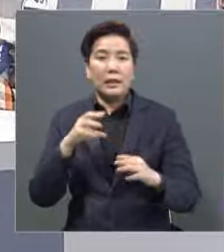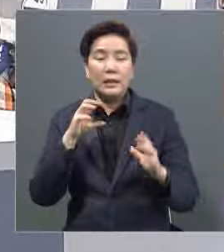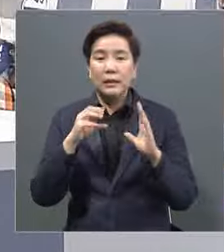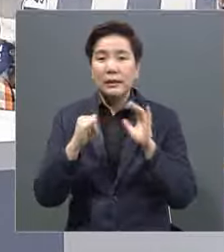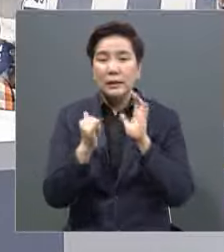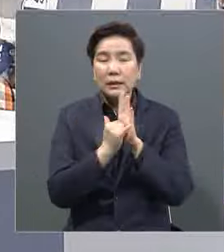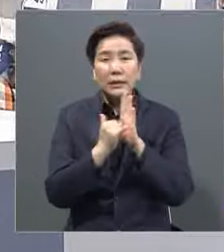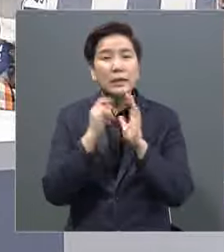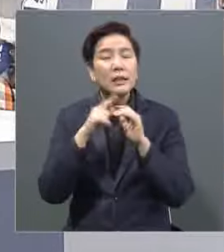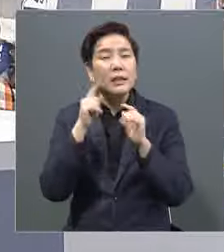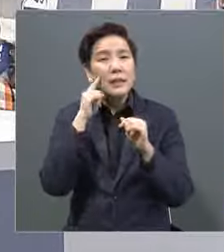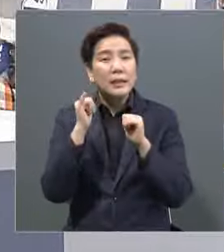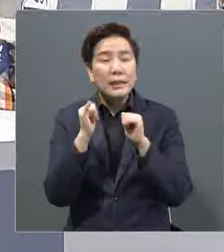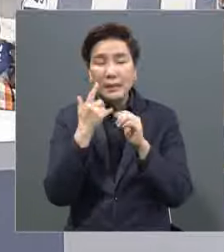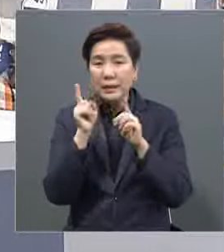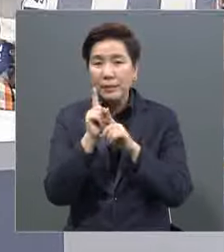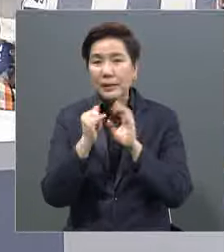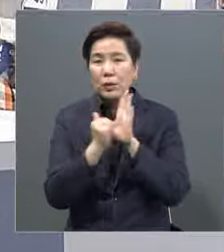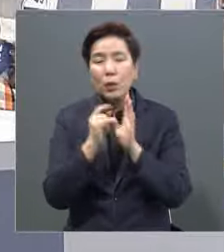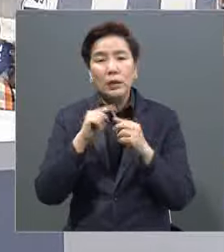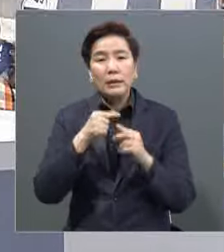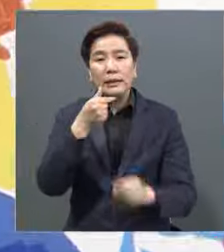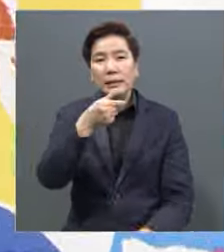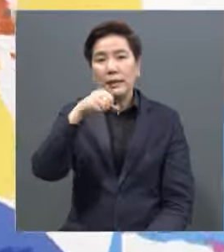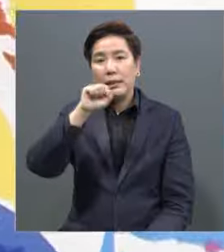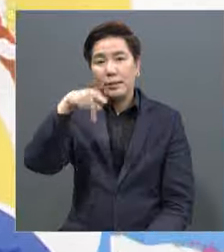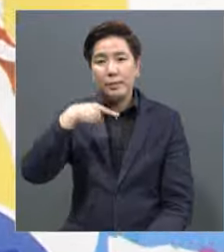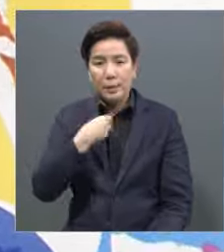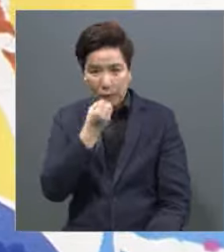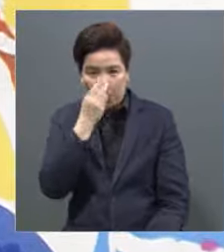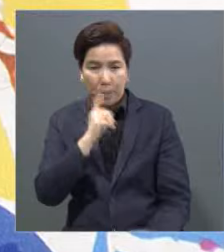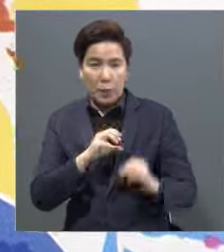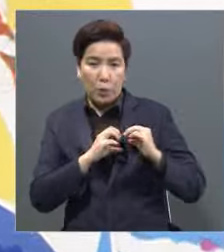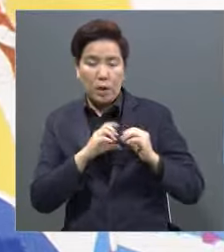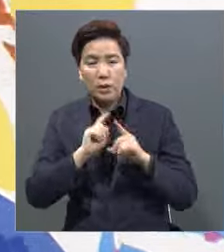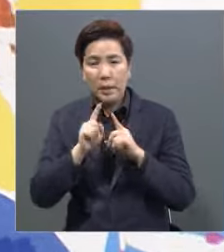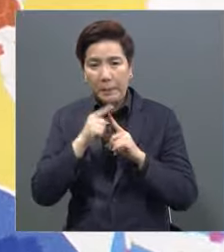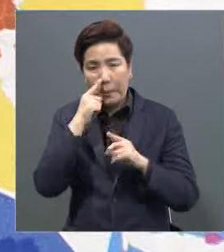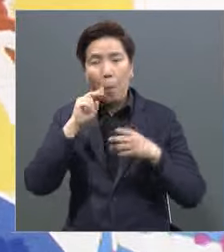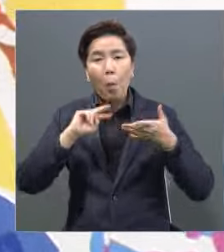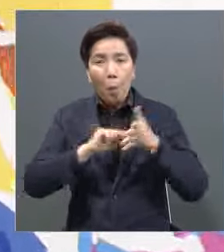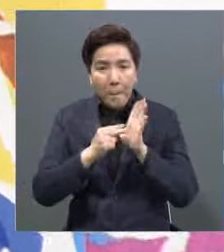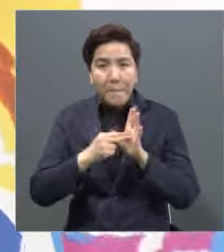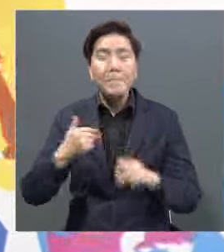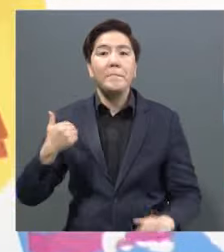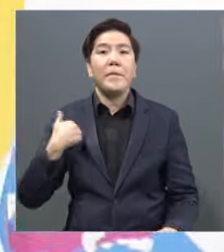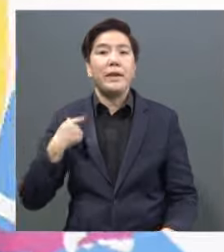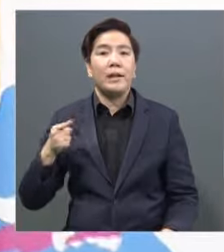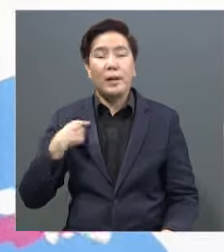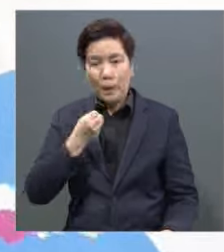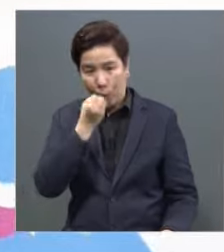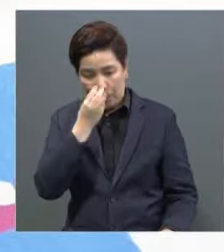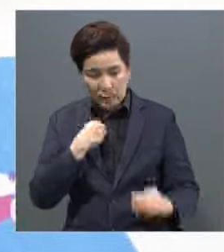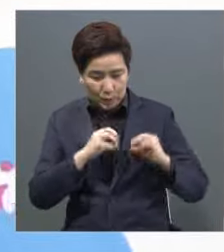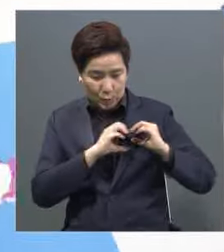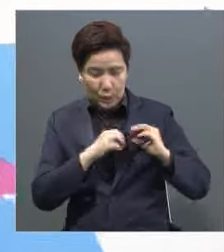ชื่อว่า gspอย่างที่บอกไปที่เห็นว่าเป็นลายดอกมีหัวใจเนี่ยจริงๆแล้วมีความหมายด้วยนะครับหัวใจหลาย